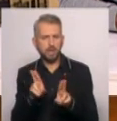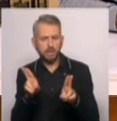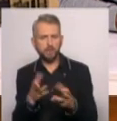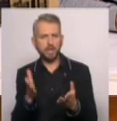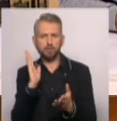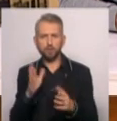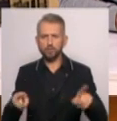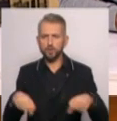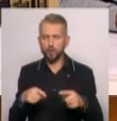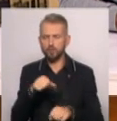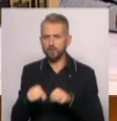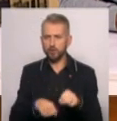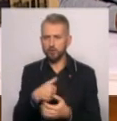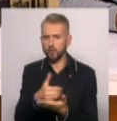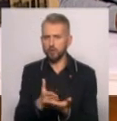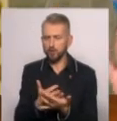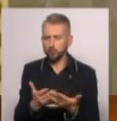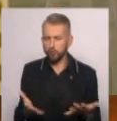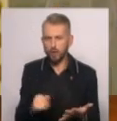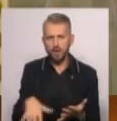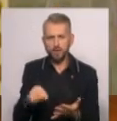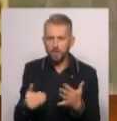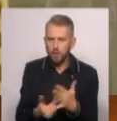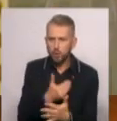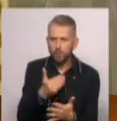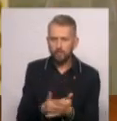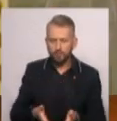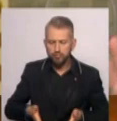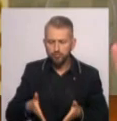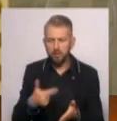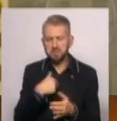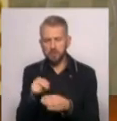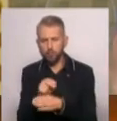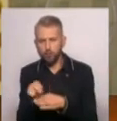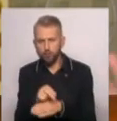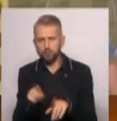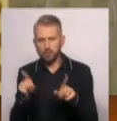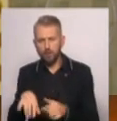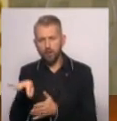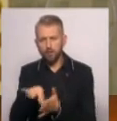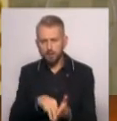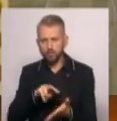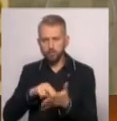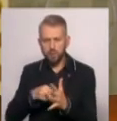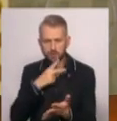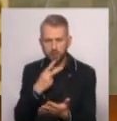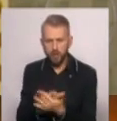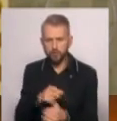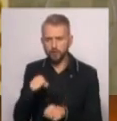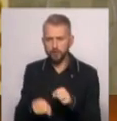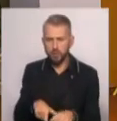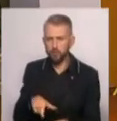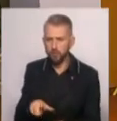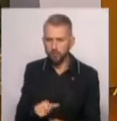будемо створювати велосипедну інфраструктуру, і всі нові шляхи, які ми ремонтуємо, там так само вже одразу передбачені велосипедні